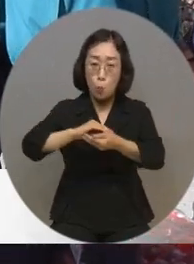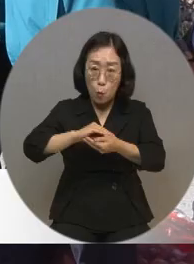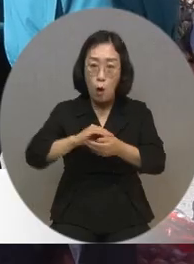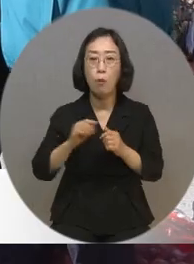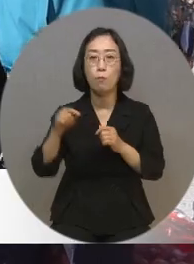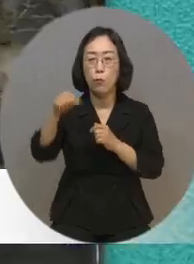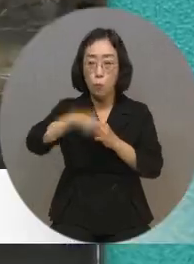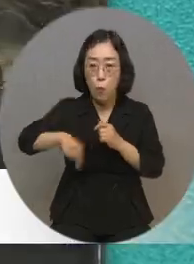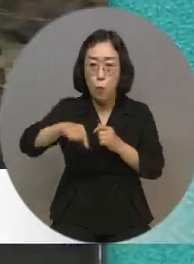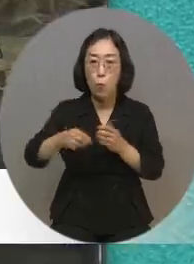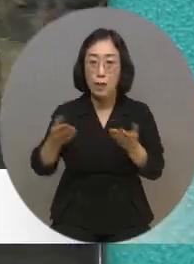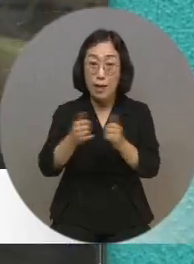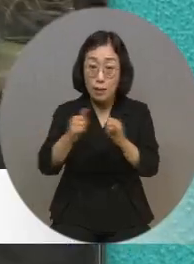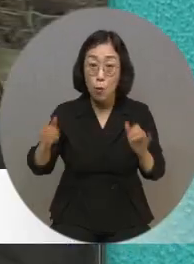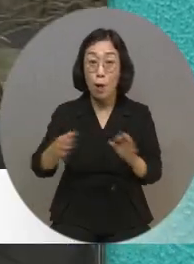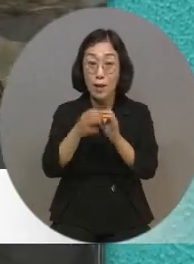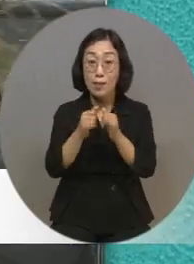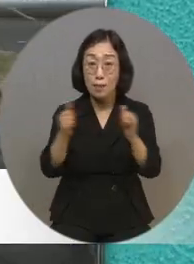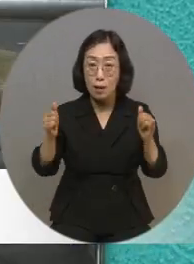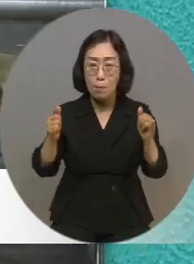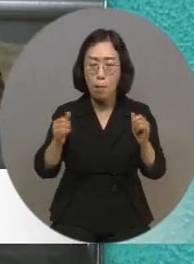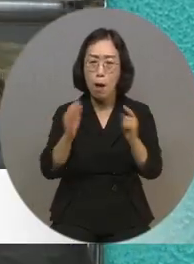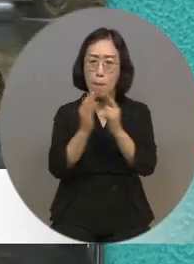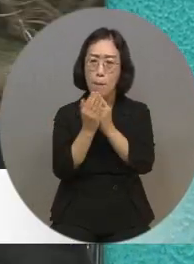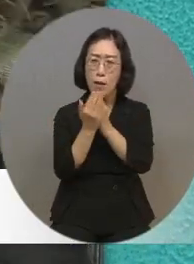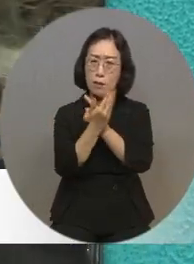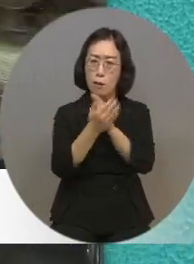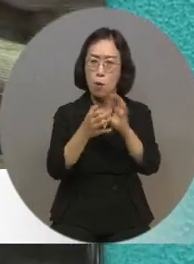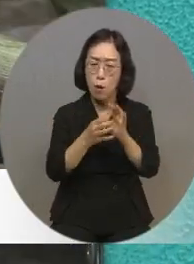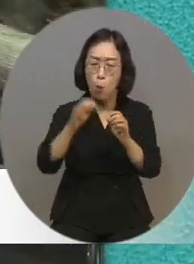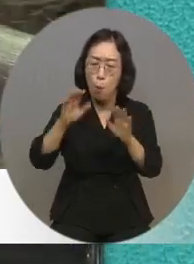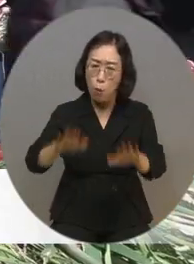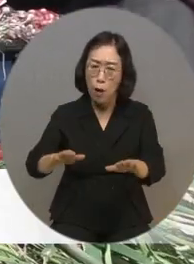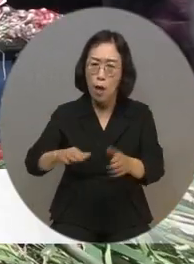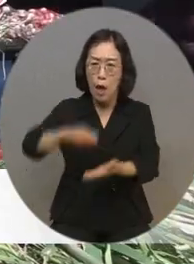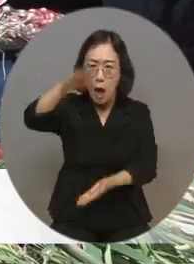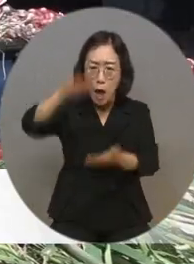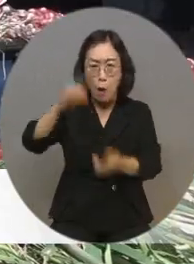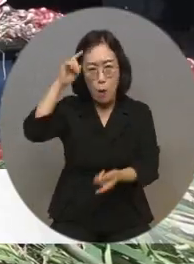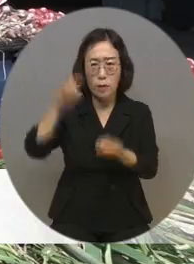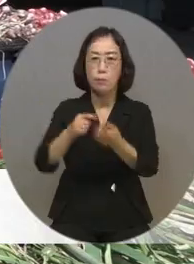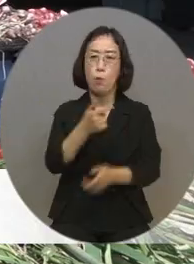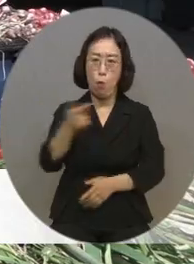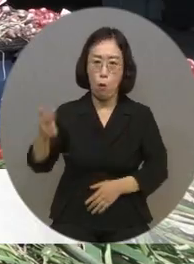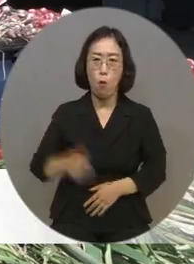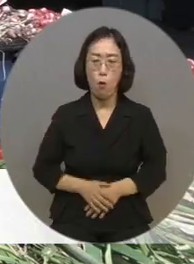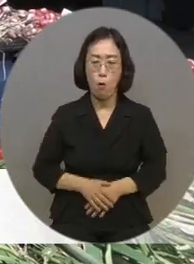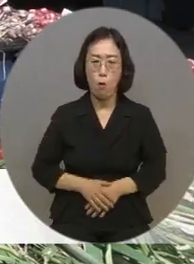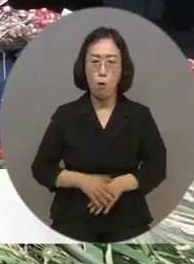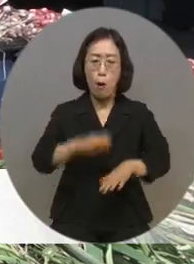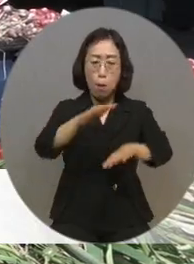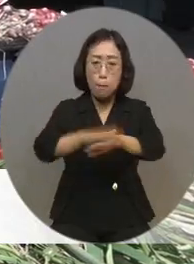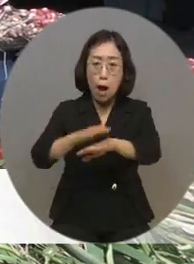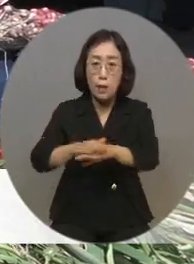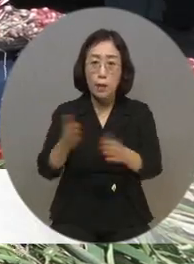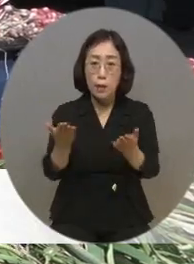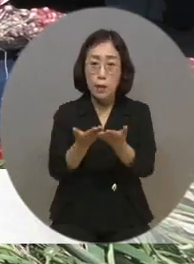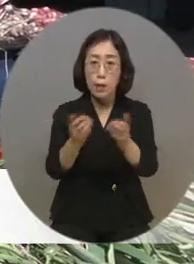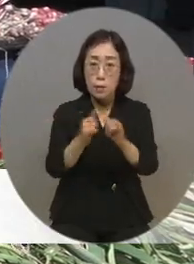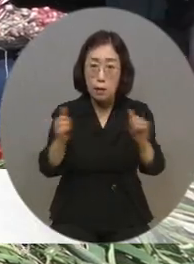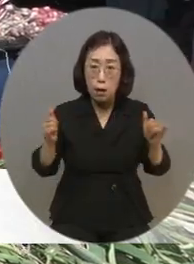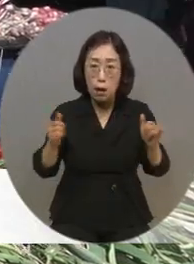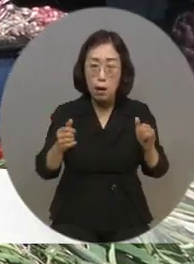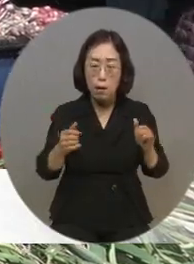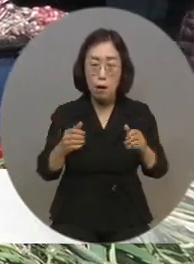등이 현장을 찾아 올해 마늘 수매에 대한 많은 관심을 나타냈습니다 고군은 생산 농가의 고령화로 작년보다 재배